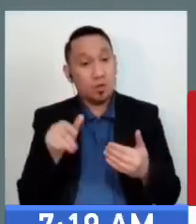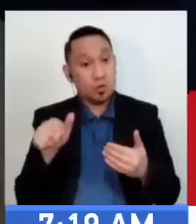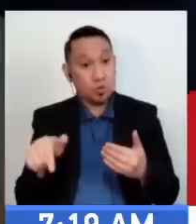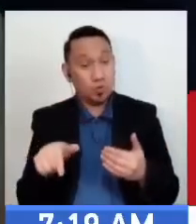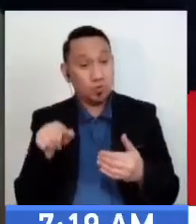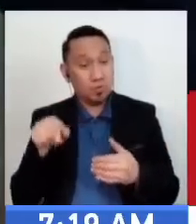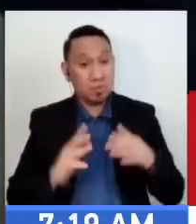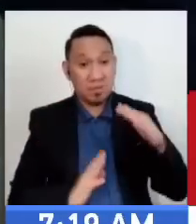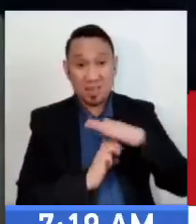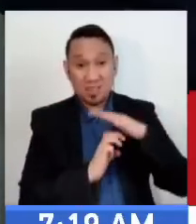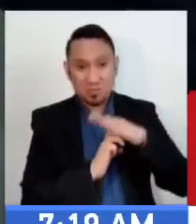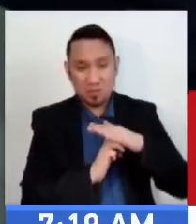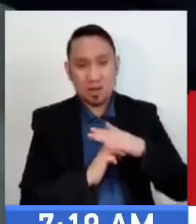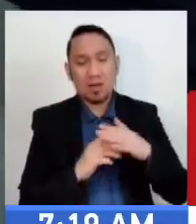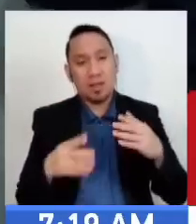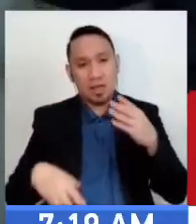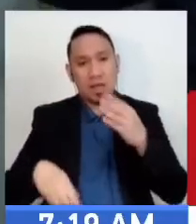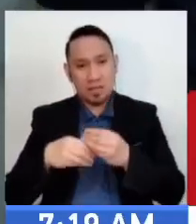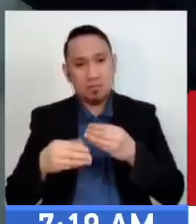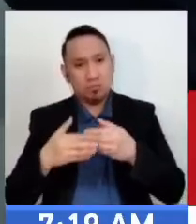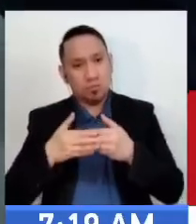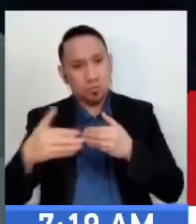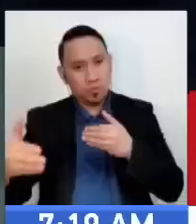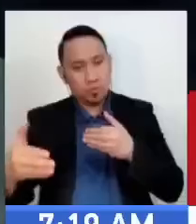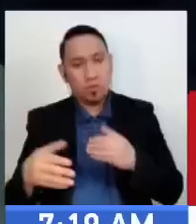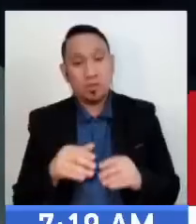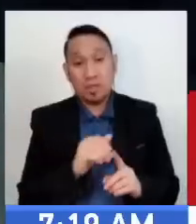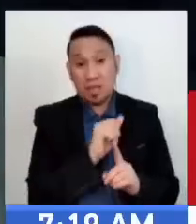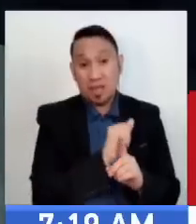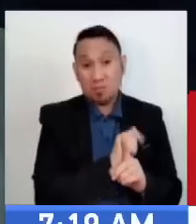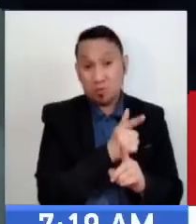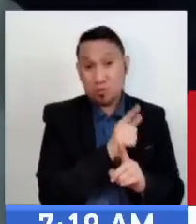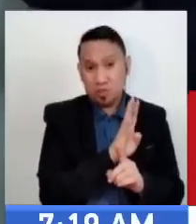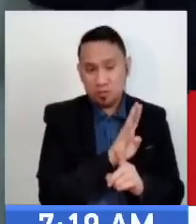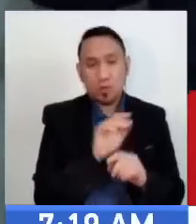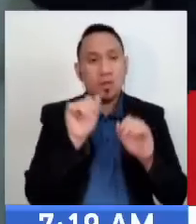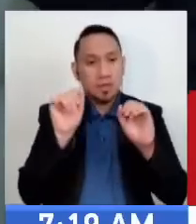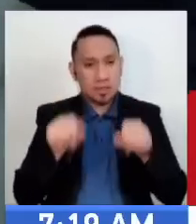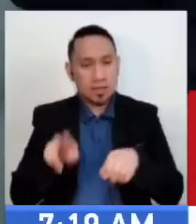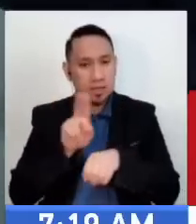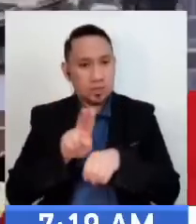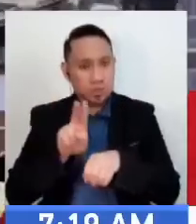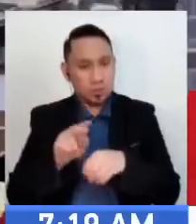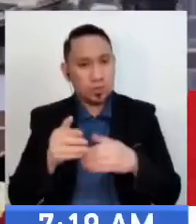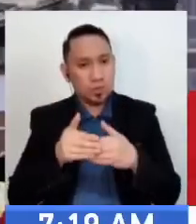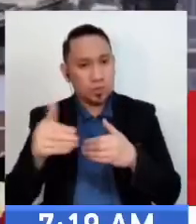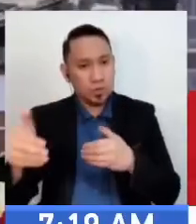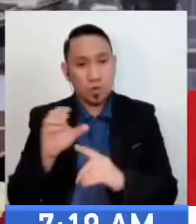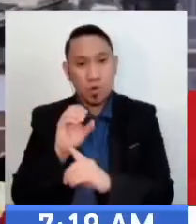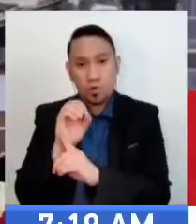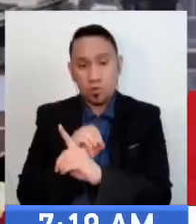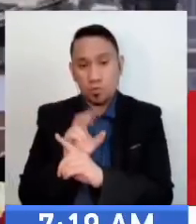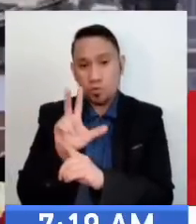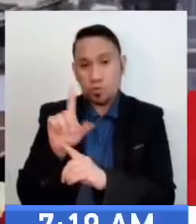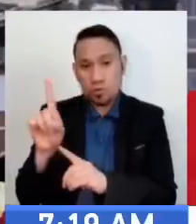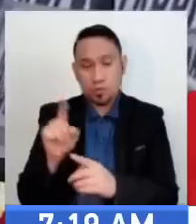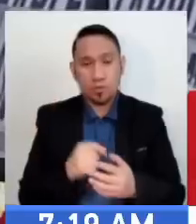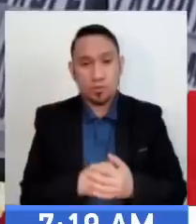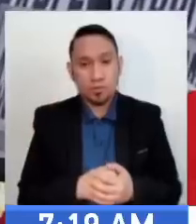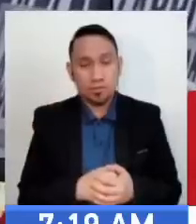na. Sa halip na hanggang April 24 na lang, magagamit pa ang mga ito hanggang October 31. Sabi ni Asik